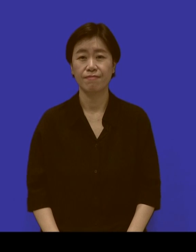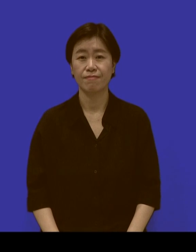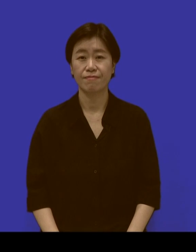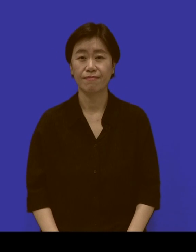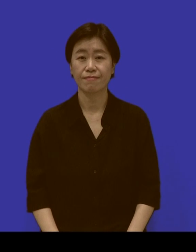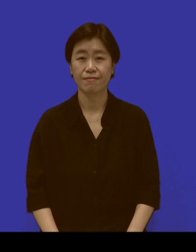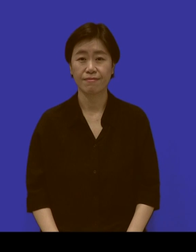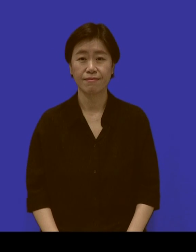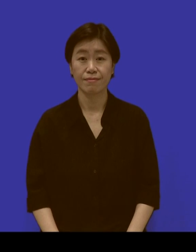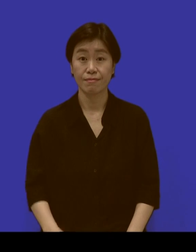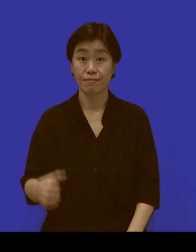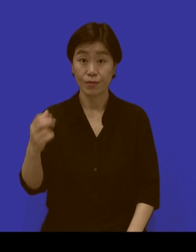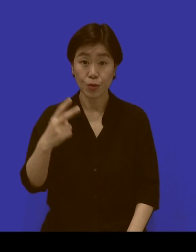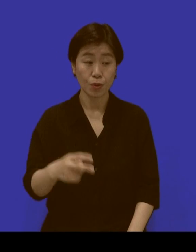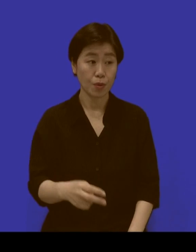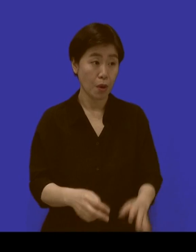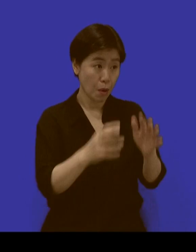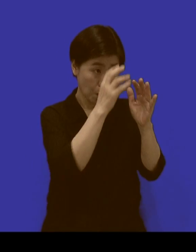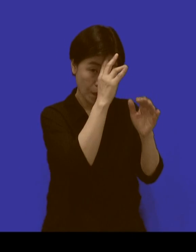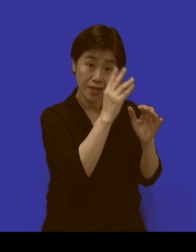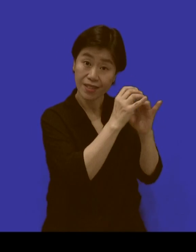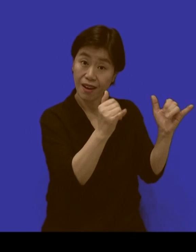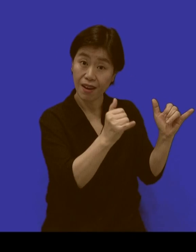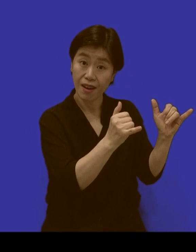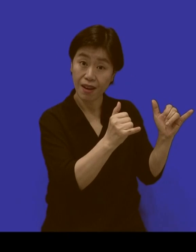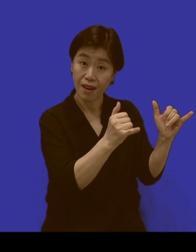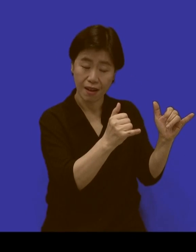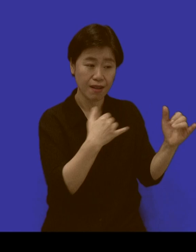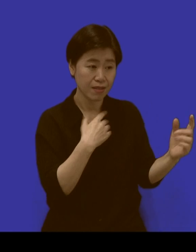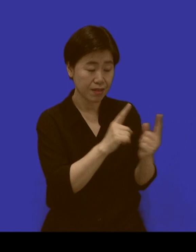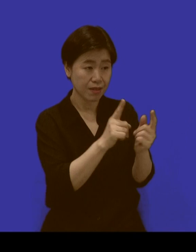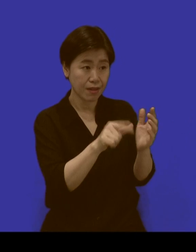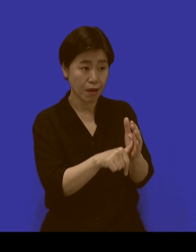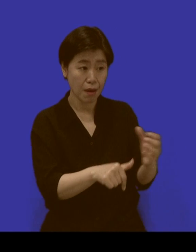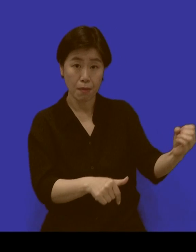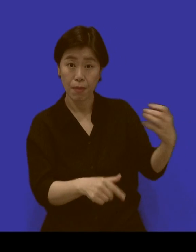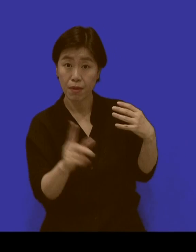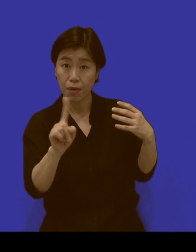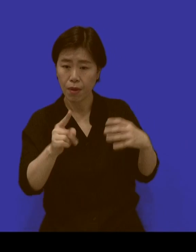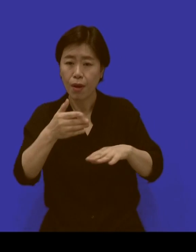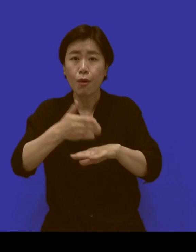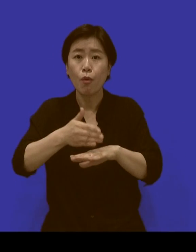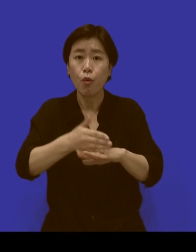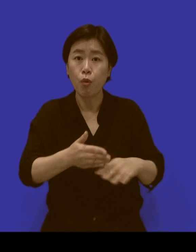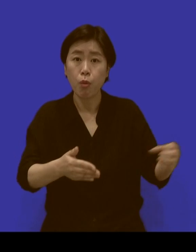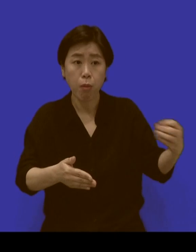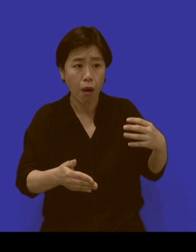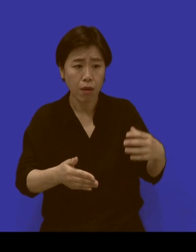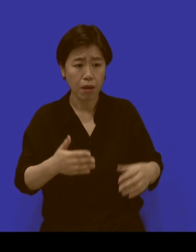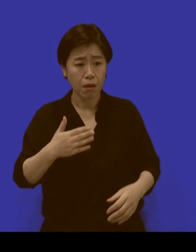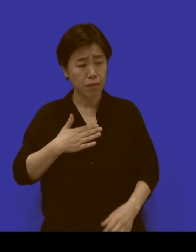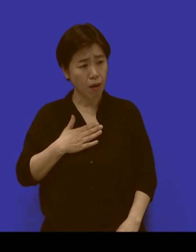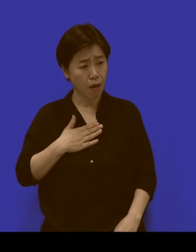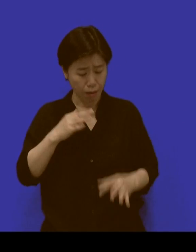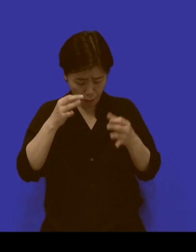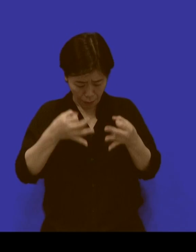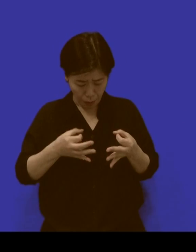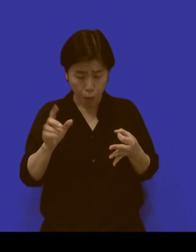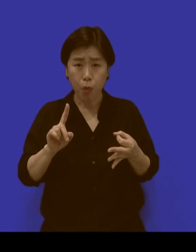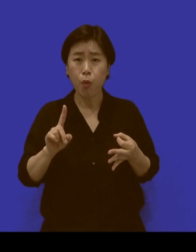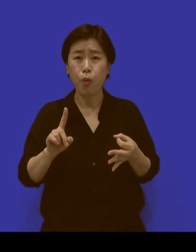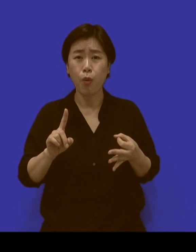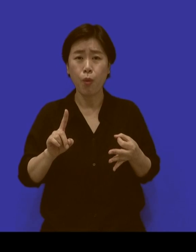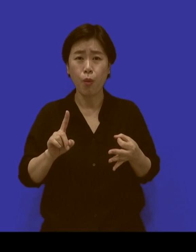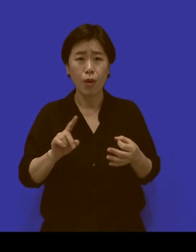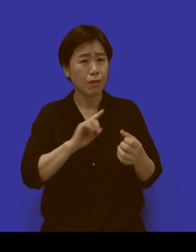환자분들이 의뢰 아유 고맙습니다 막 그러잖아요. 그러면 네. 나 같은 사람이 뭔데 이렇게 고마워하시나 네. 또 막 울고 음. 그래서 일주일 내내